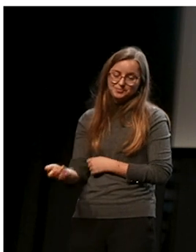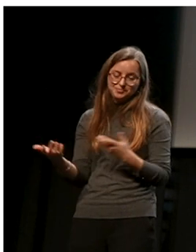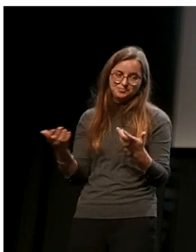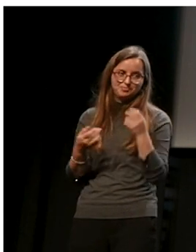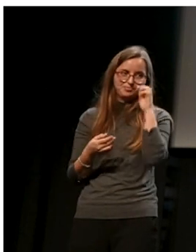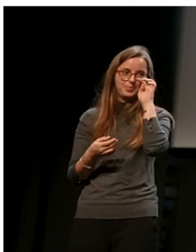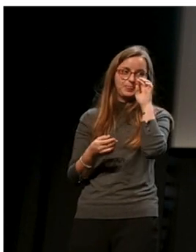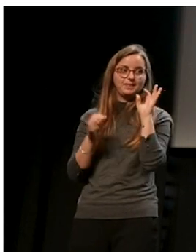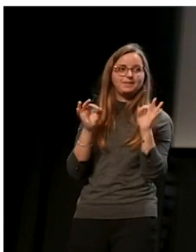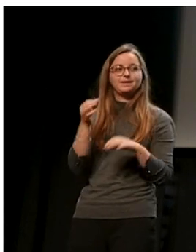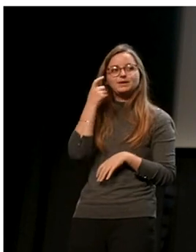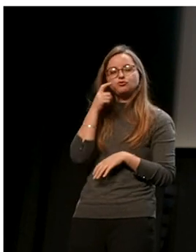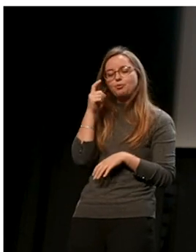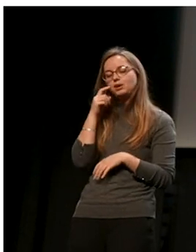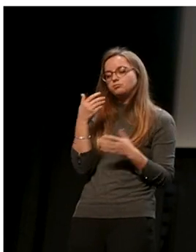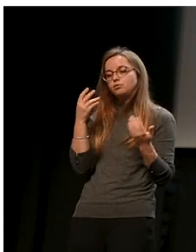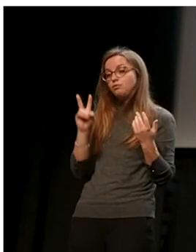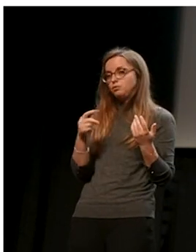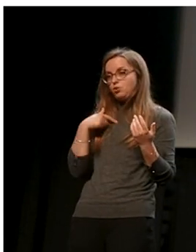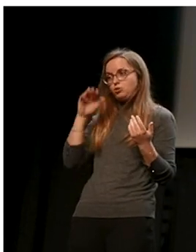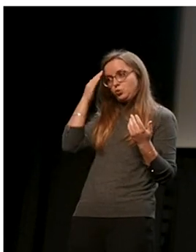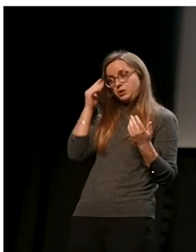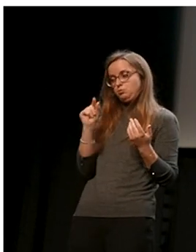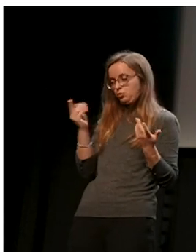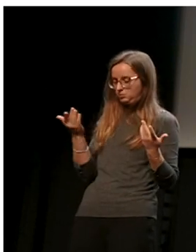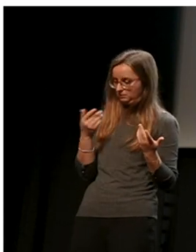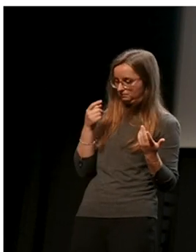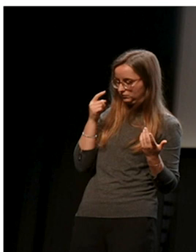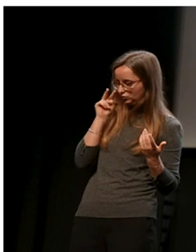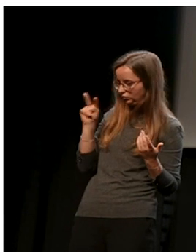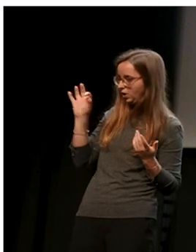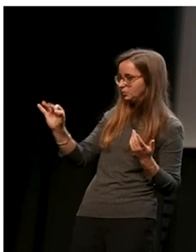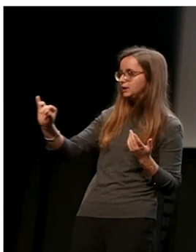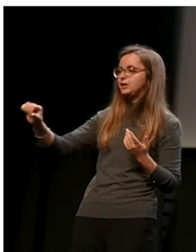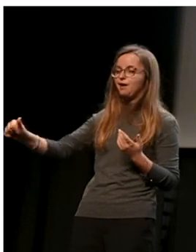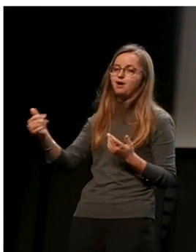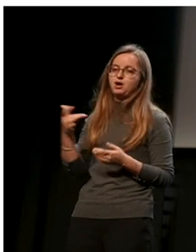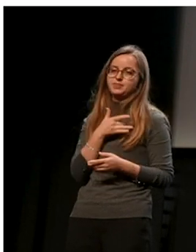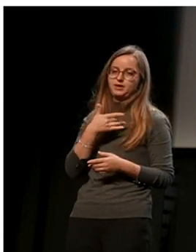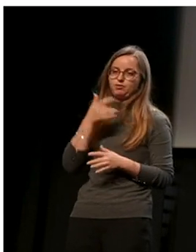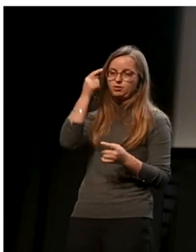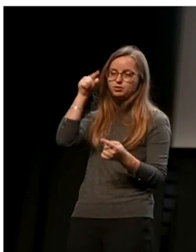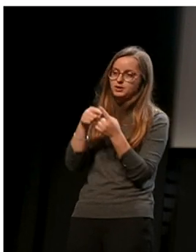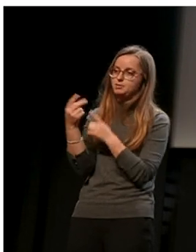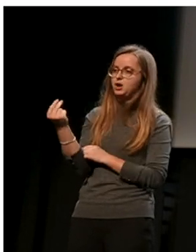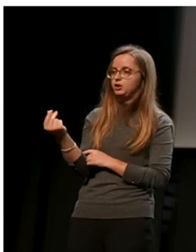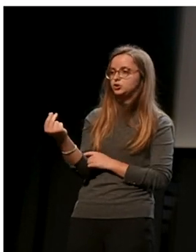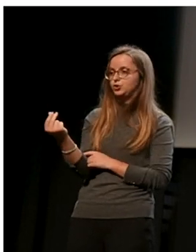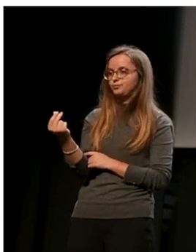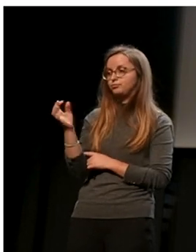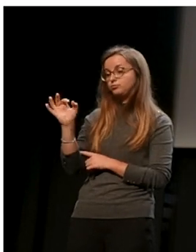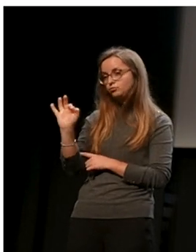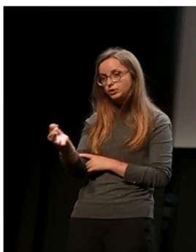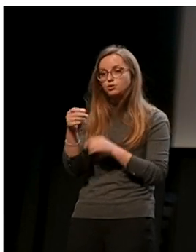là où j'en suis de ce que j'en connais, le seul avantage que je vois pour l'instant, c'est un avantage économique. Alors peut-être de gain de temps